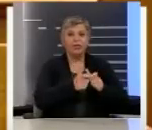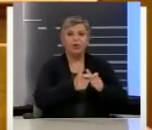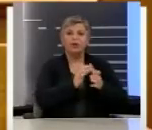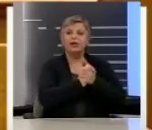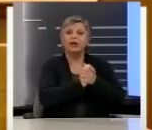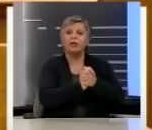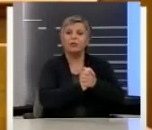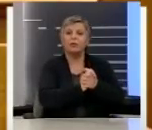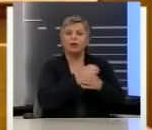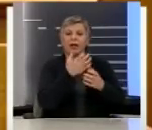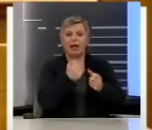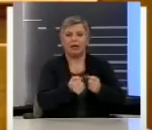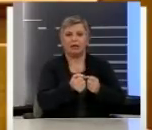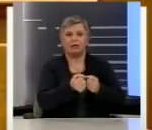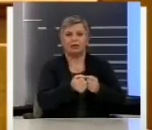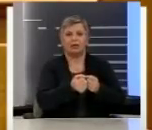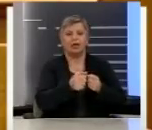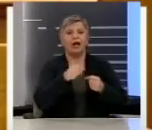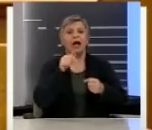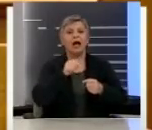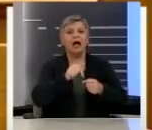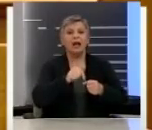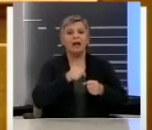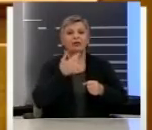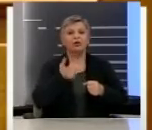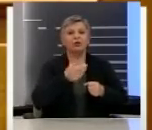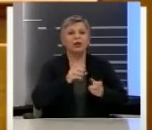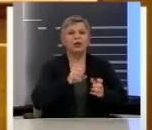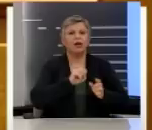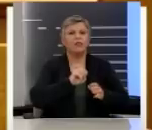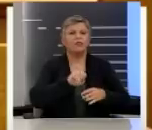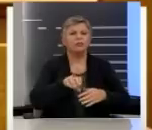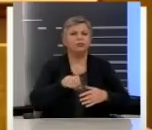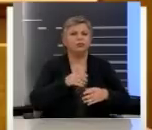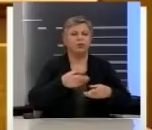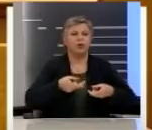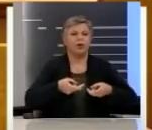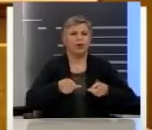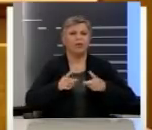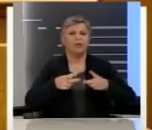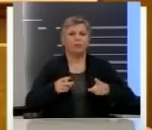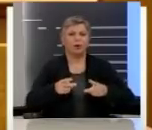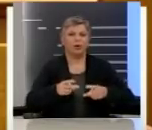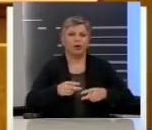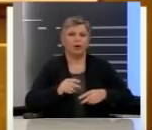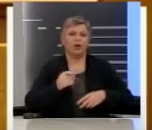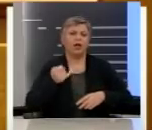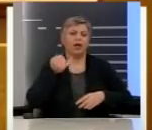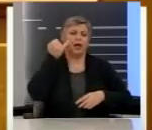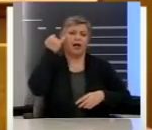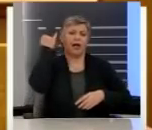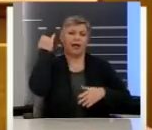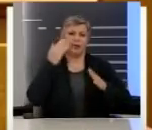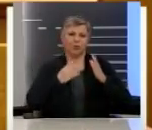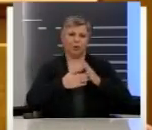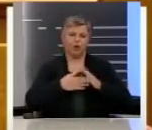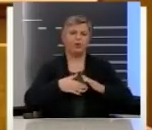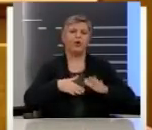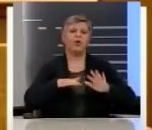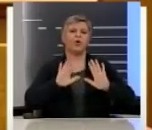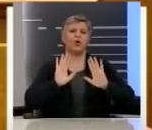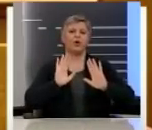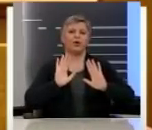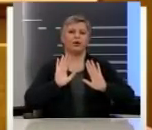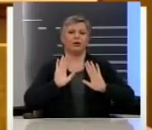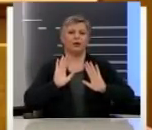κάντε διαρκώς παραχωρήσεις όχι στον Αντιπρόεδρο, γιατί αυτό θα ήταν το λιγότερο κακό, το